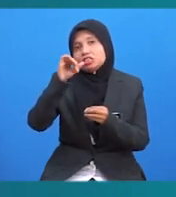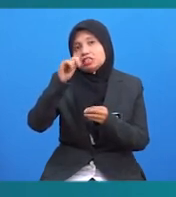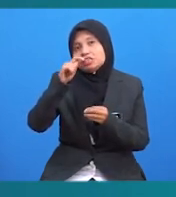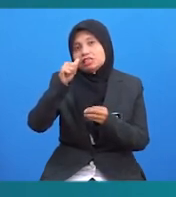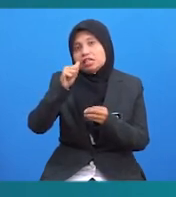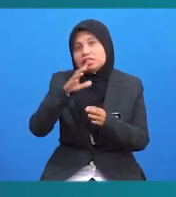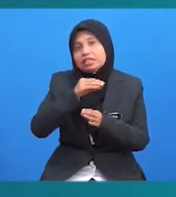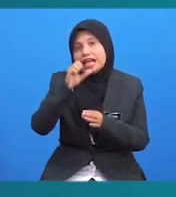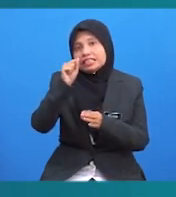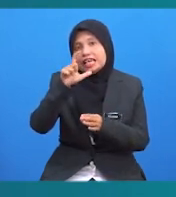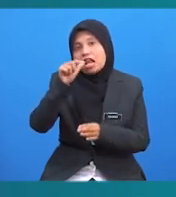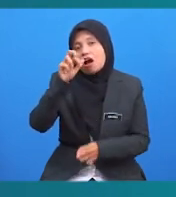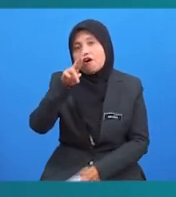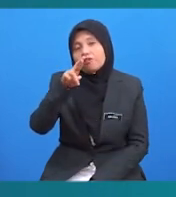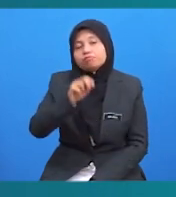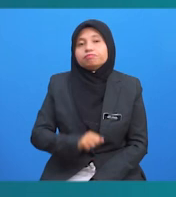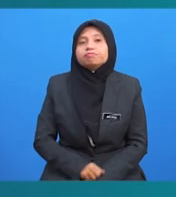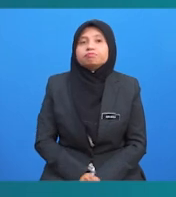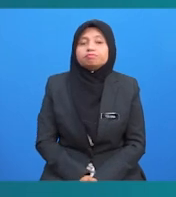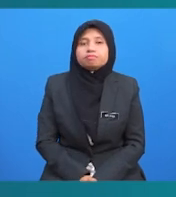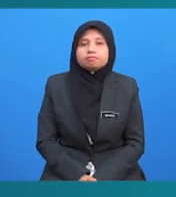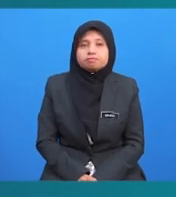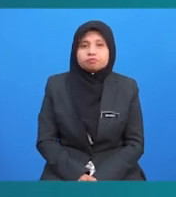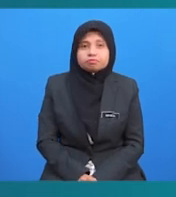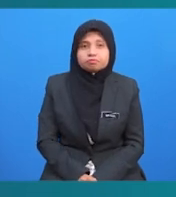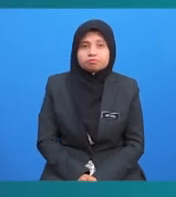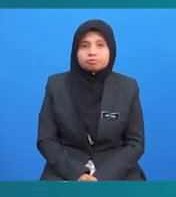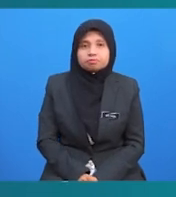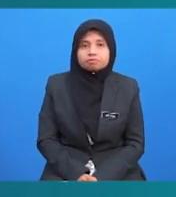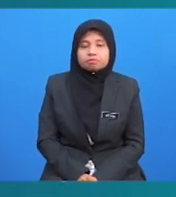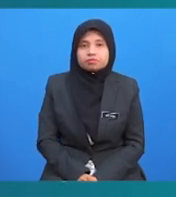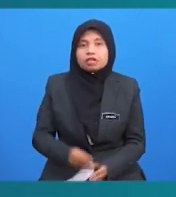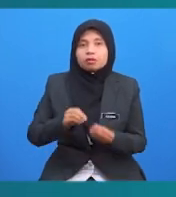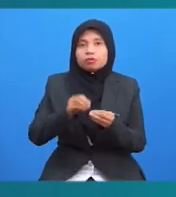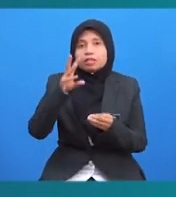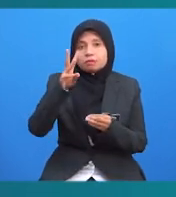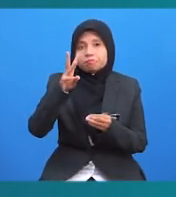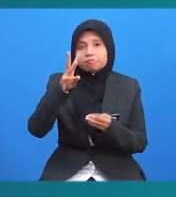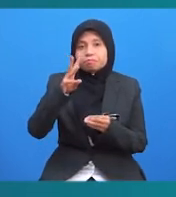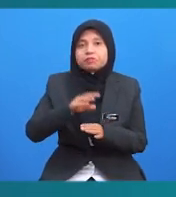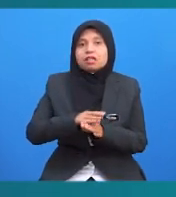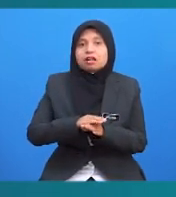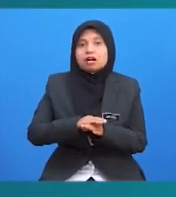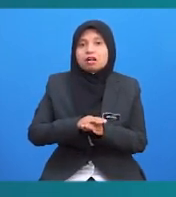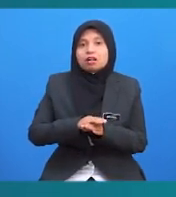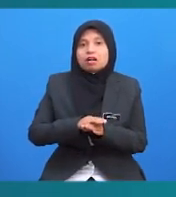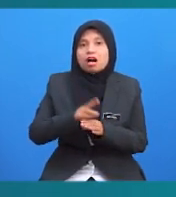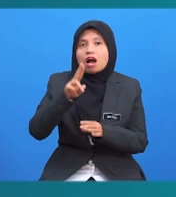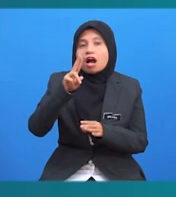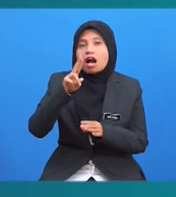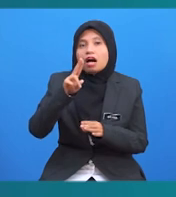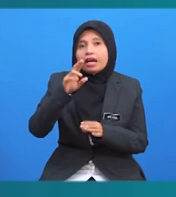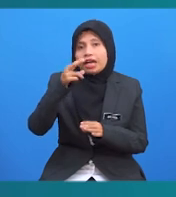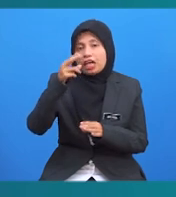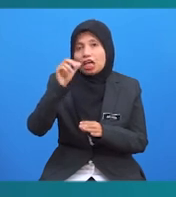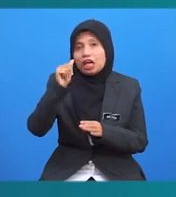single lens reflex ataupun lebih dikenali sebagai DSLR. Yang keenam adalah underwater camera ataupun